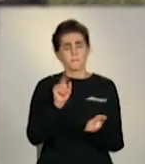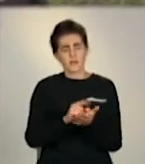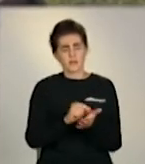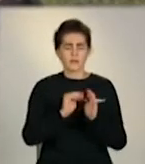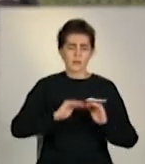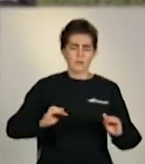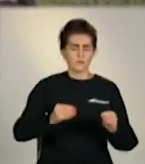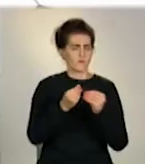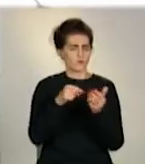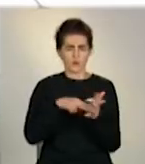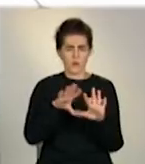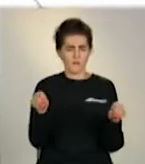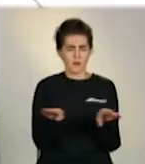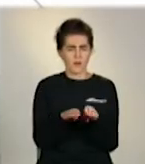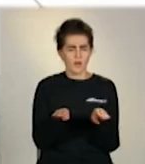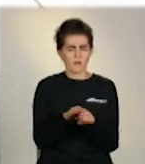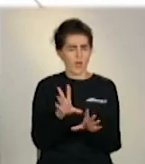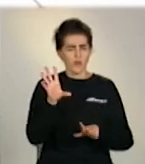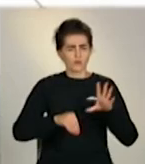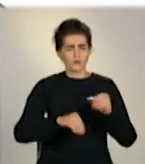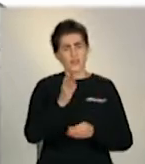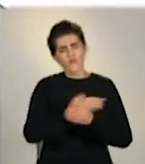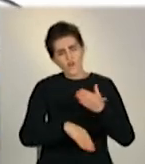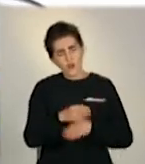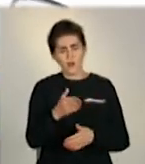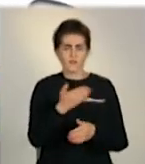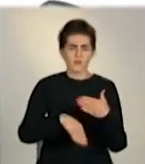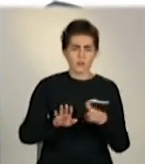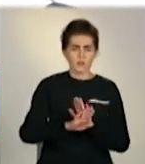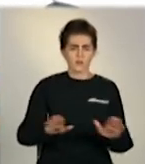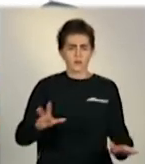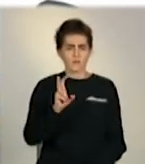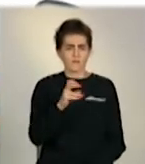дітей. Не вважається, що інвалід і не інвалід. Мені здається, слишком